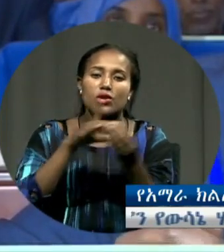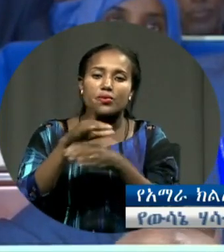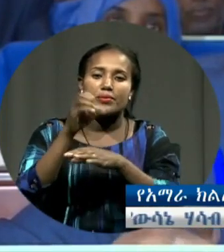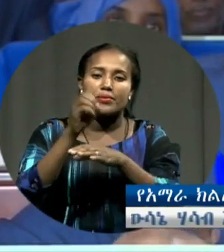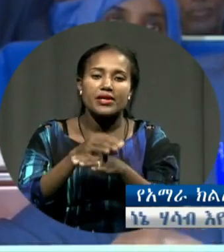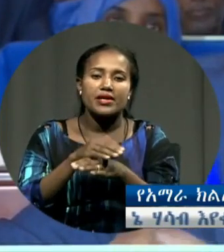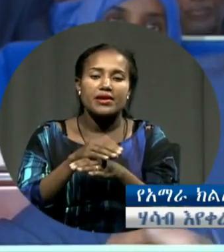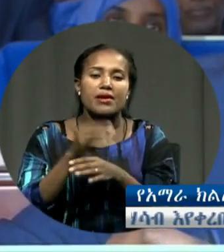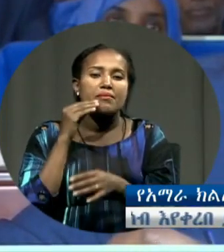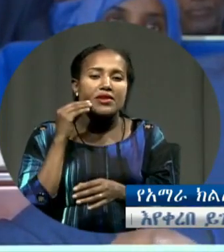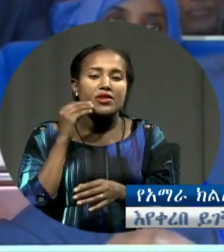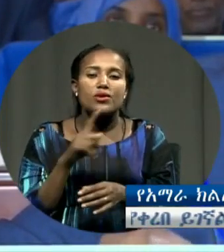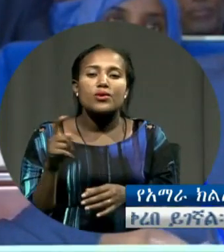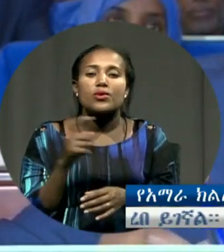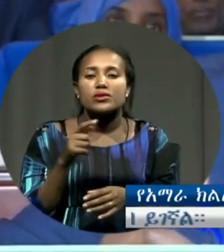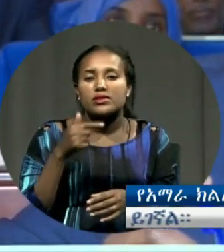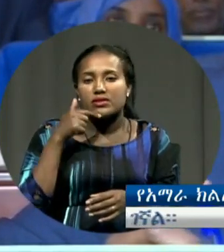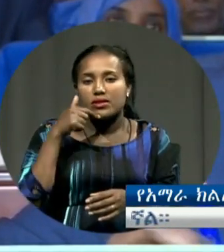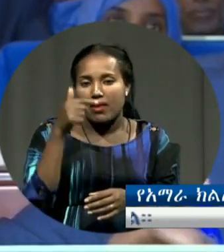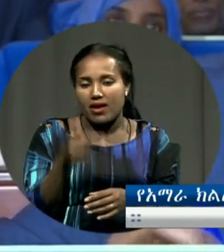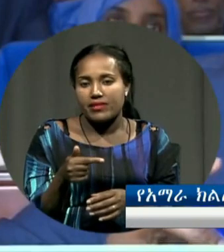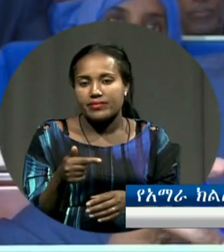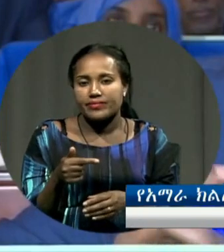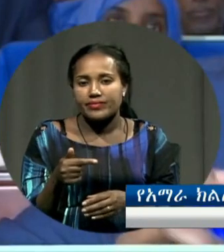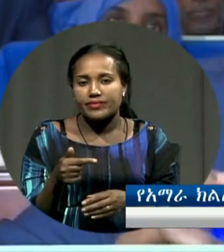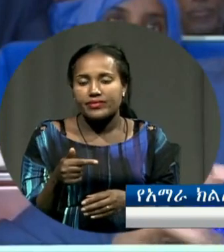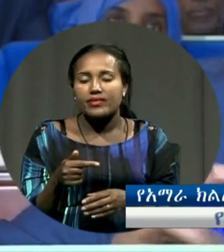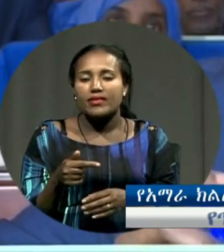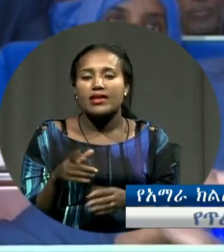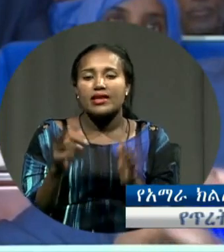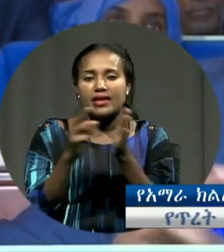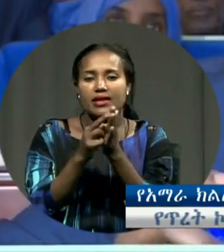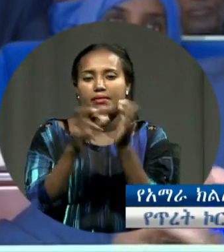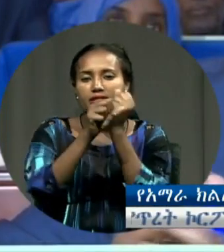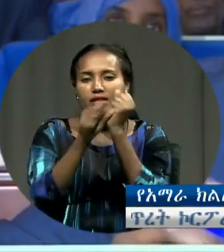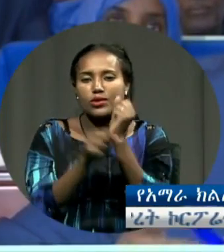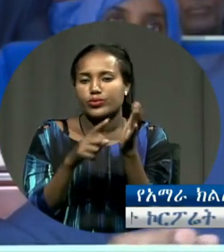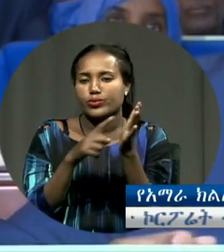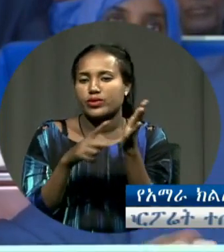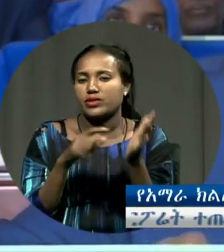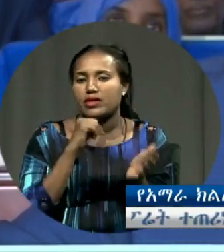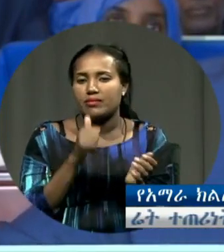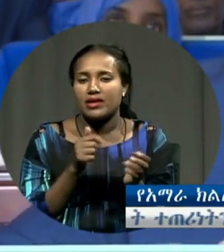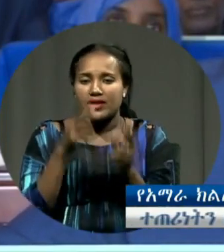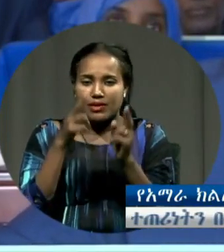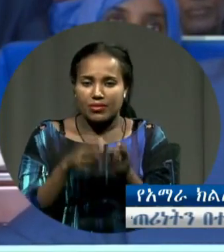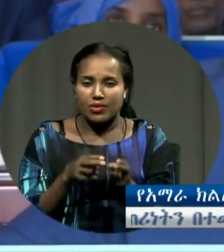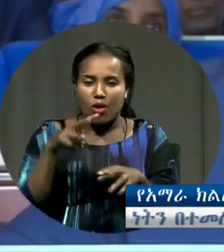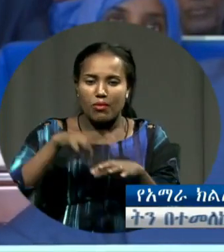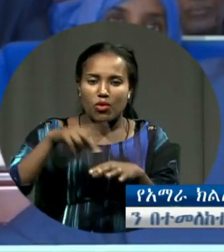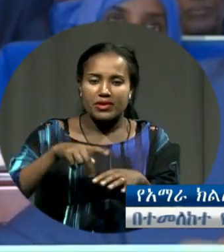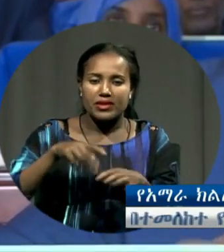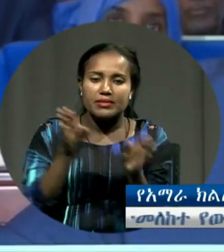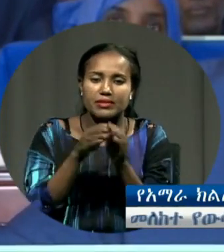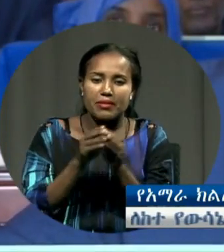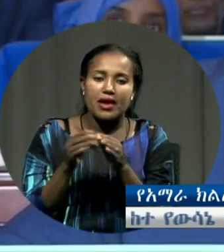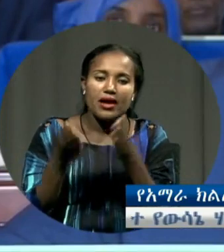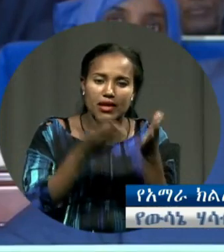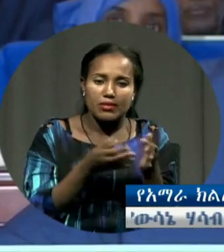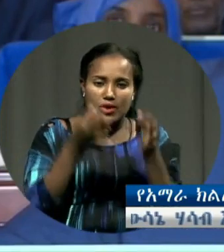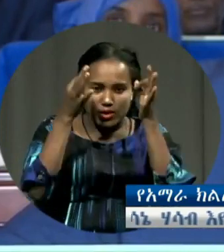ቤት ይሁን ሲባል የህግ መሰረቱ በደንብ ግልጽ አይደለም። አሁን የተከበረው የቋሚ ኮሚቴ ሰብሳቢ ያቀረቡት